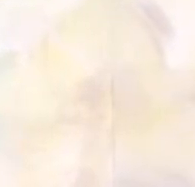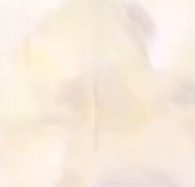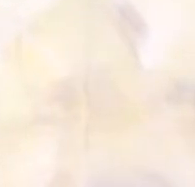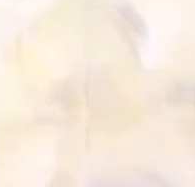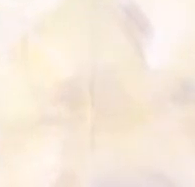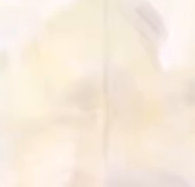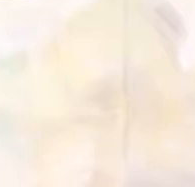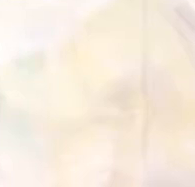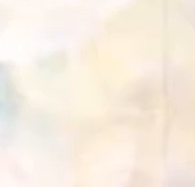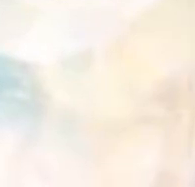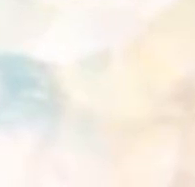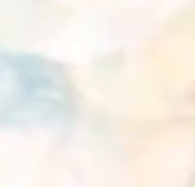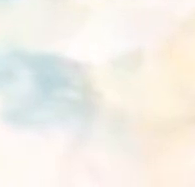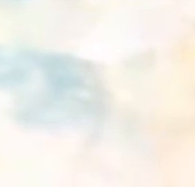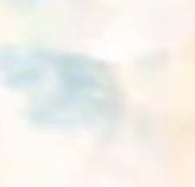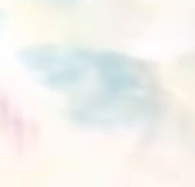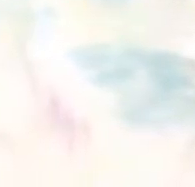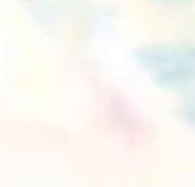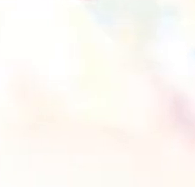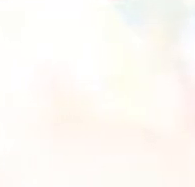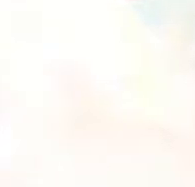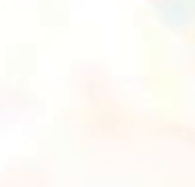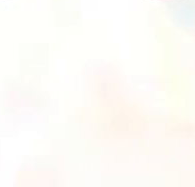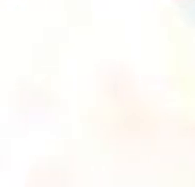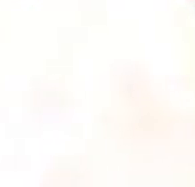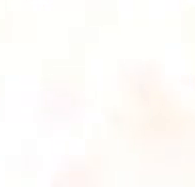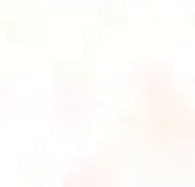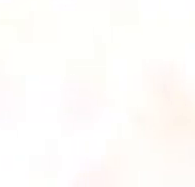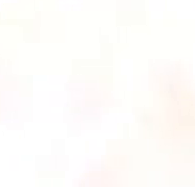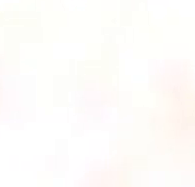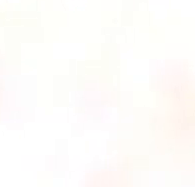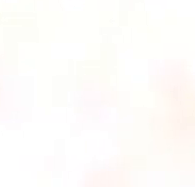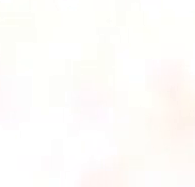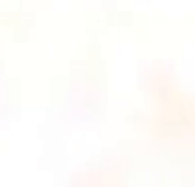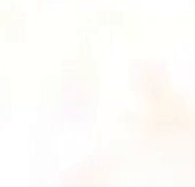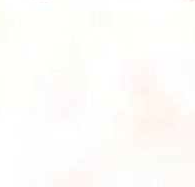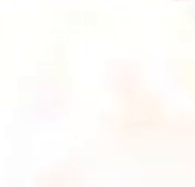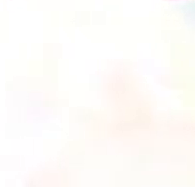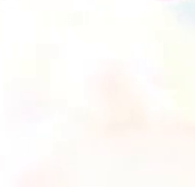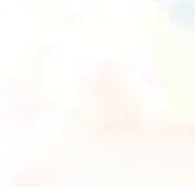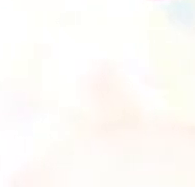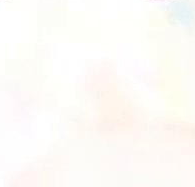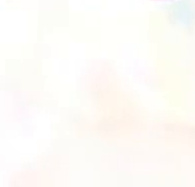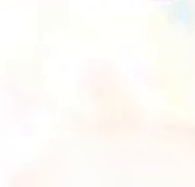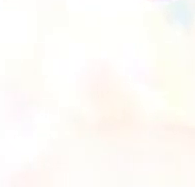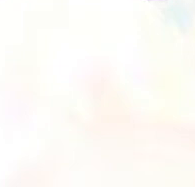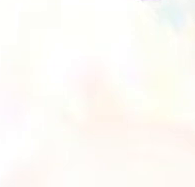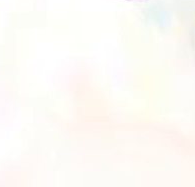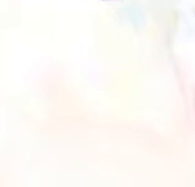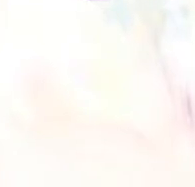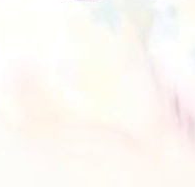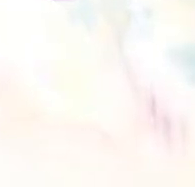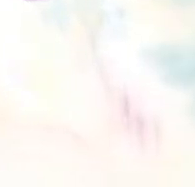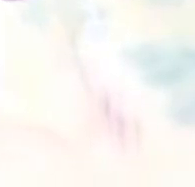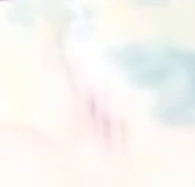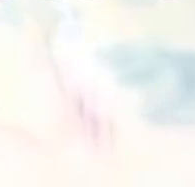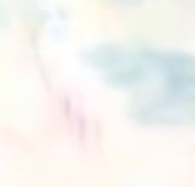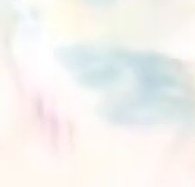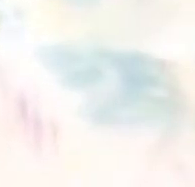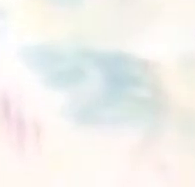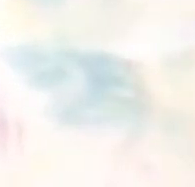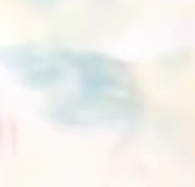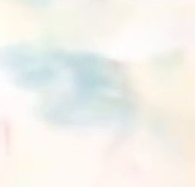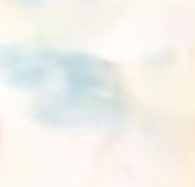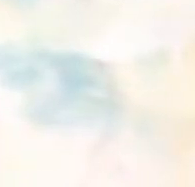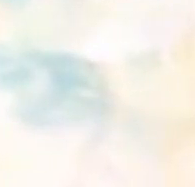9. Na ule mstari wa 24 hata mstari wa 26.